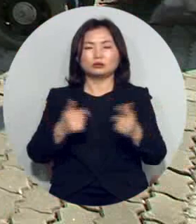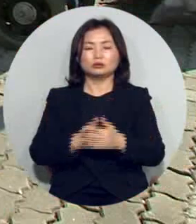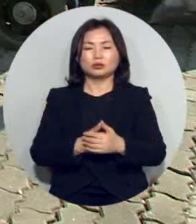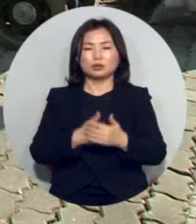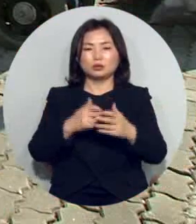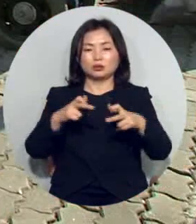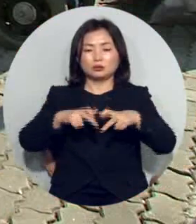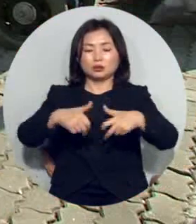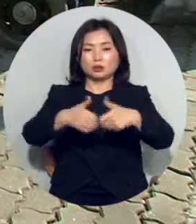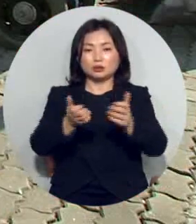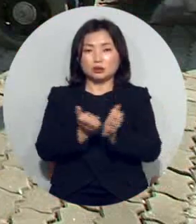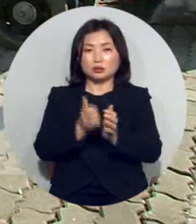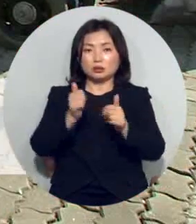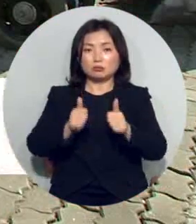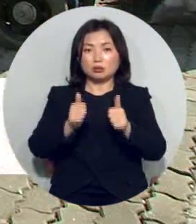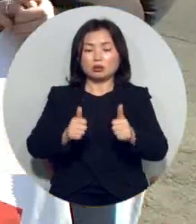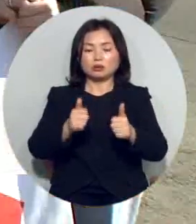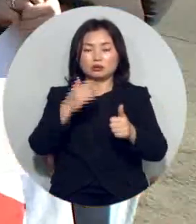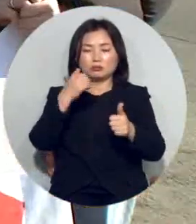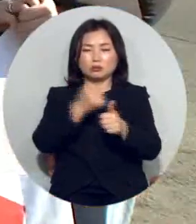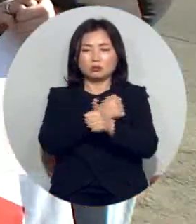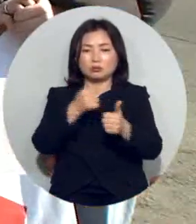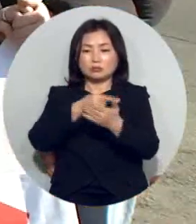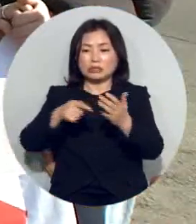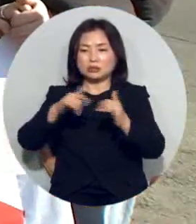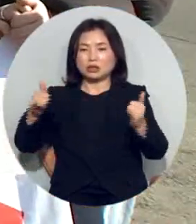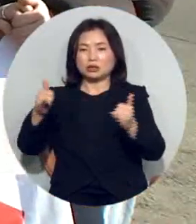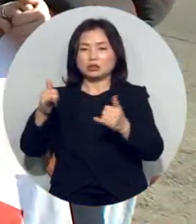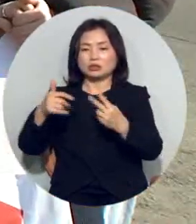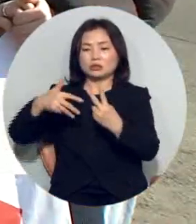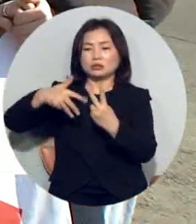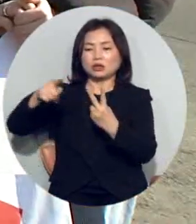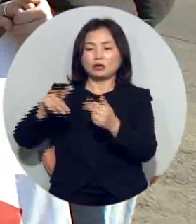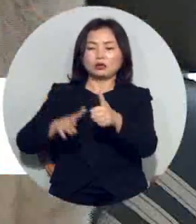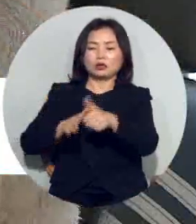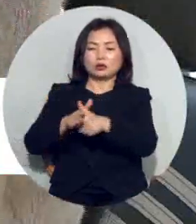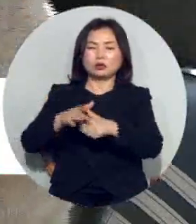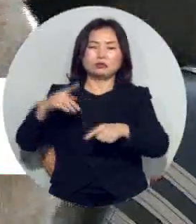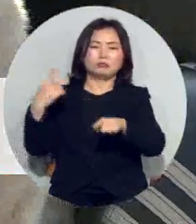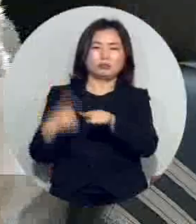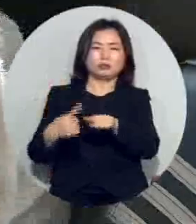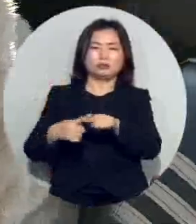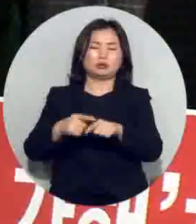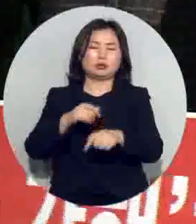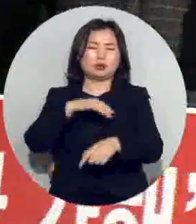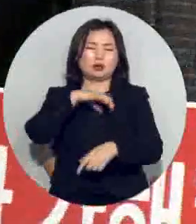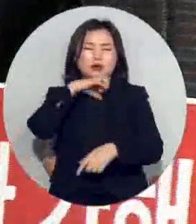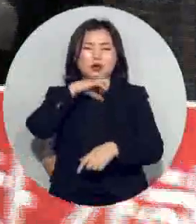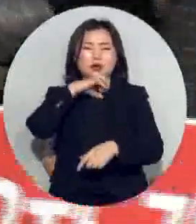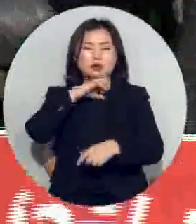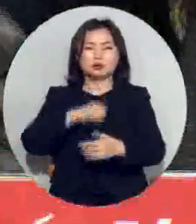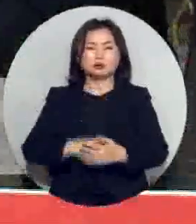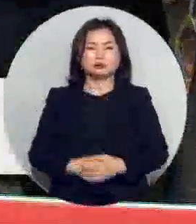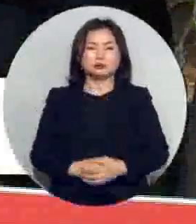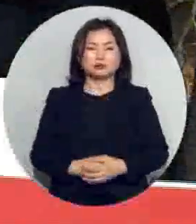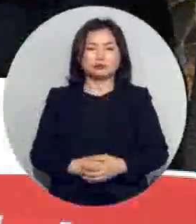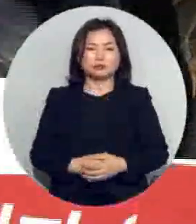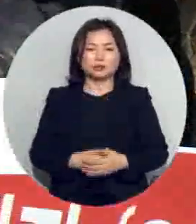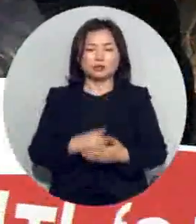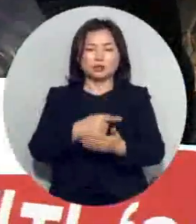장애인 단체들은 재판부가 성폭력 피해자에 대해 2차가 엘의 저질렀다 고 비판했습니다 1등